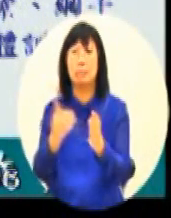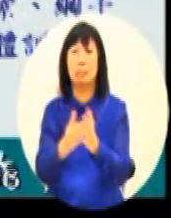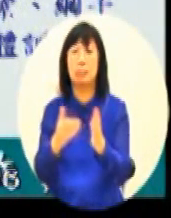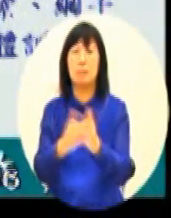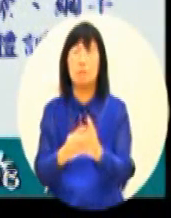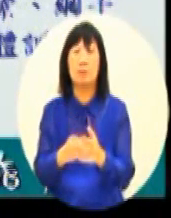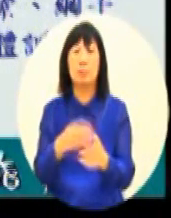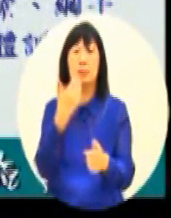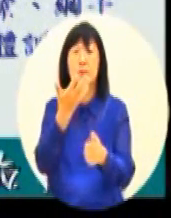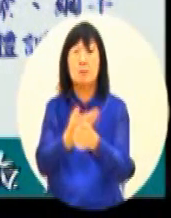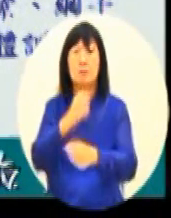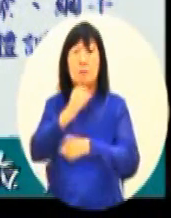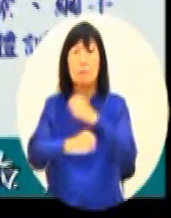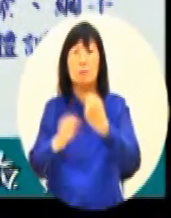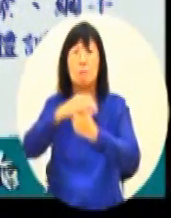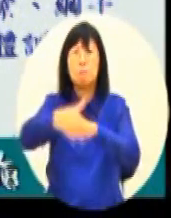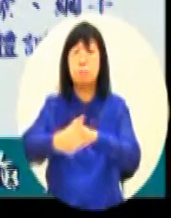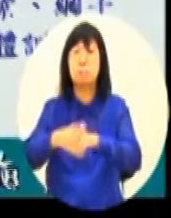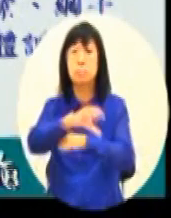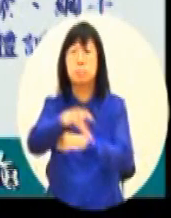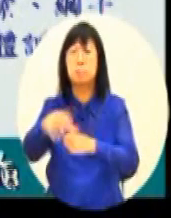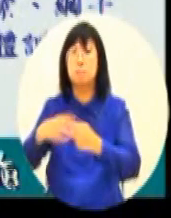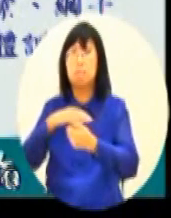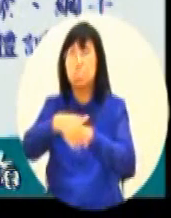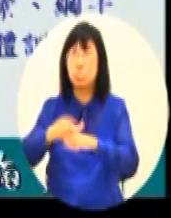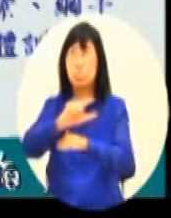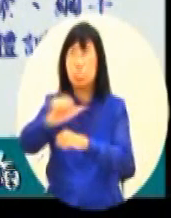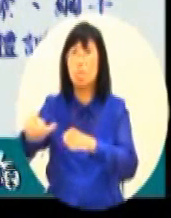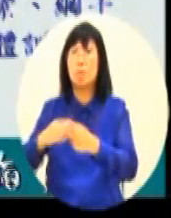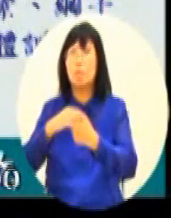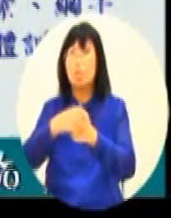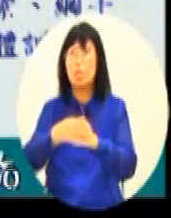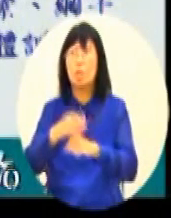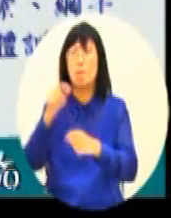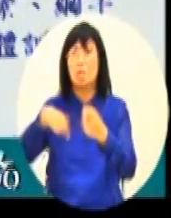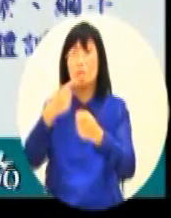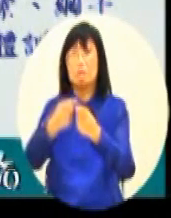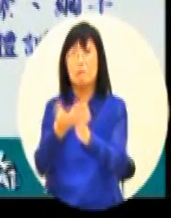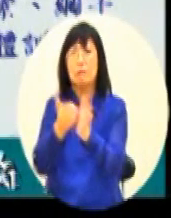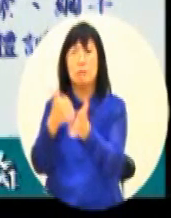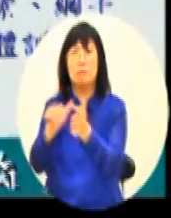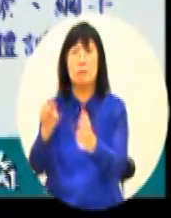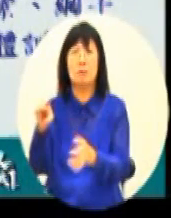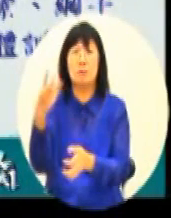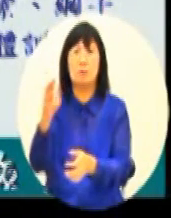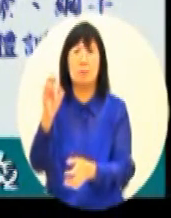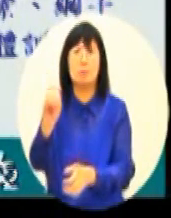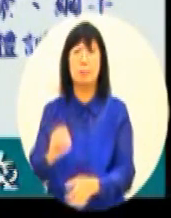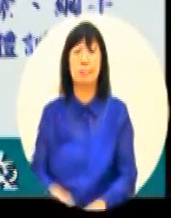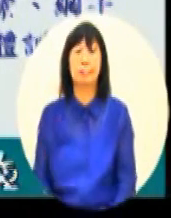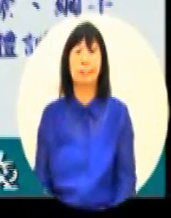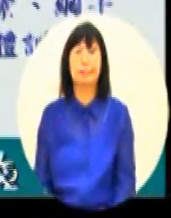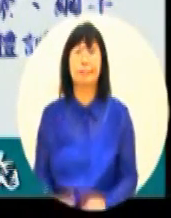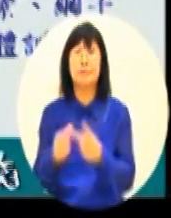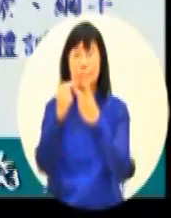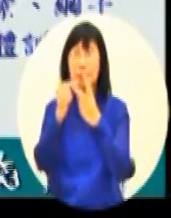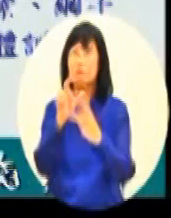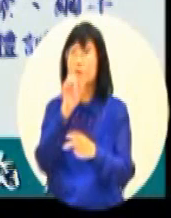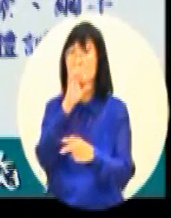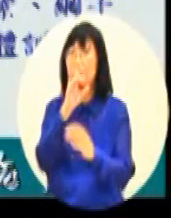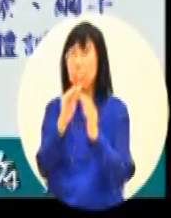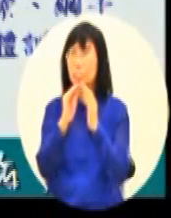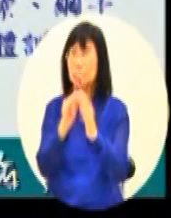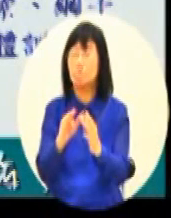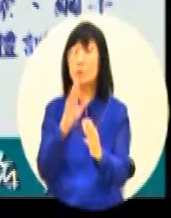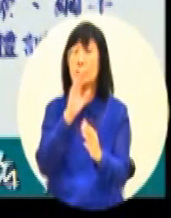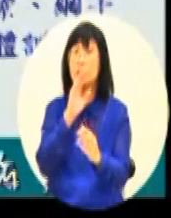己负责。编制43年，1年预算300万呢，才可以 战斗决定。台中市啊，他